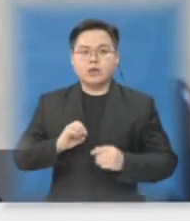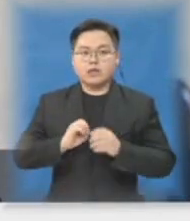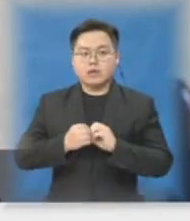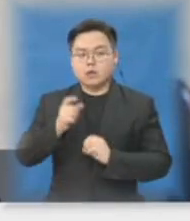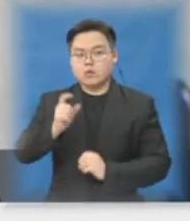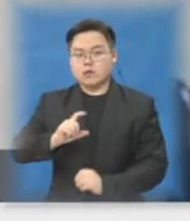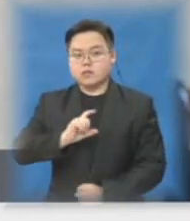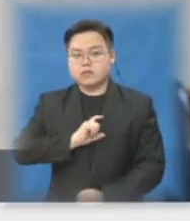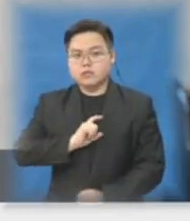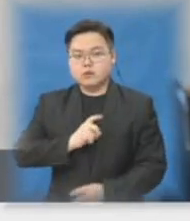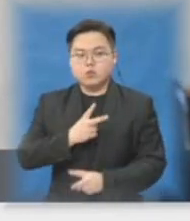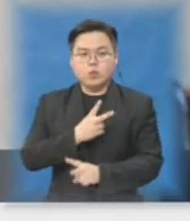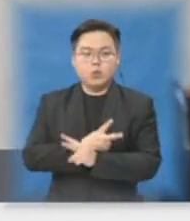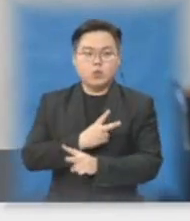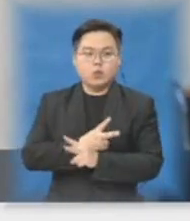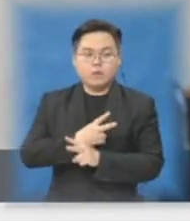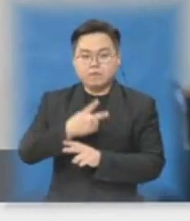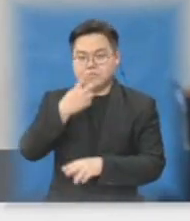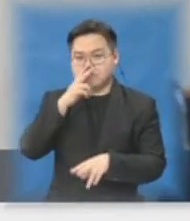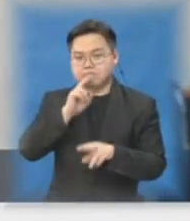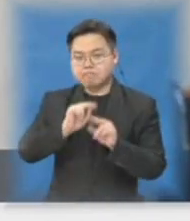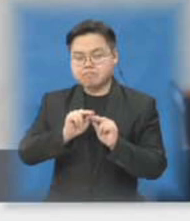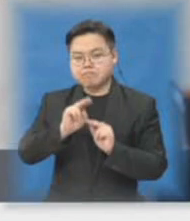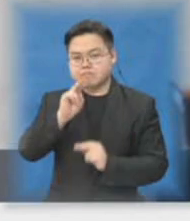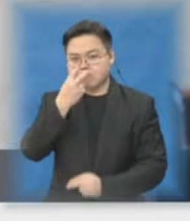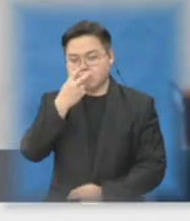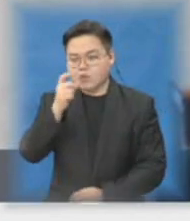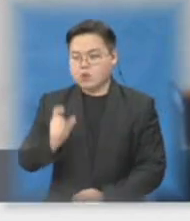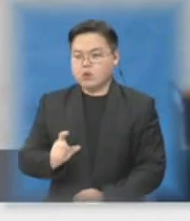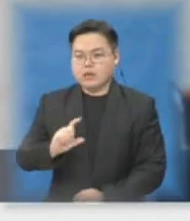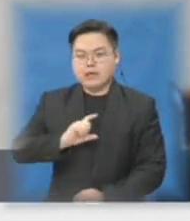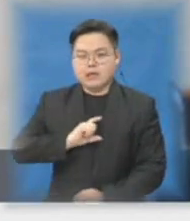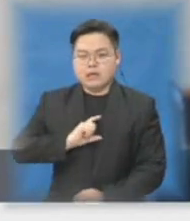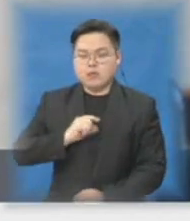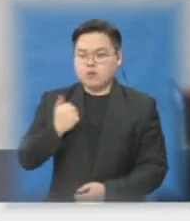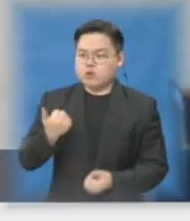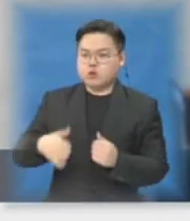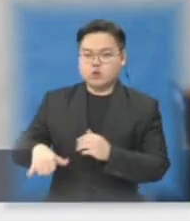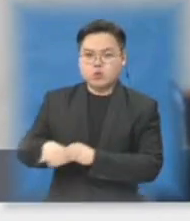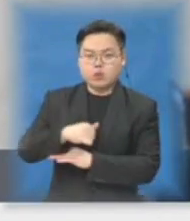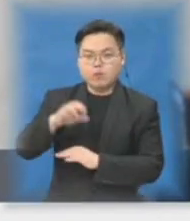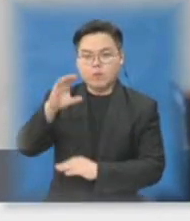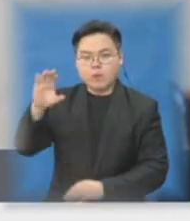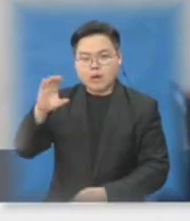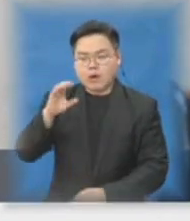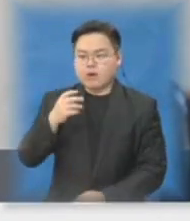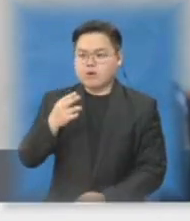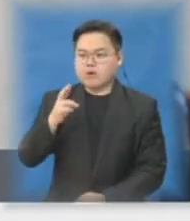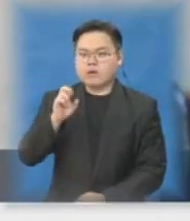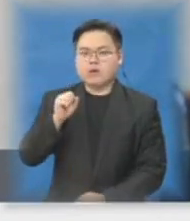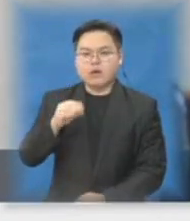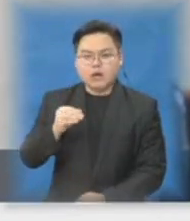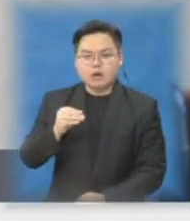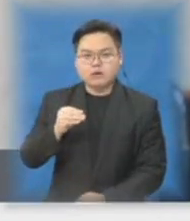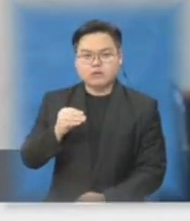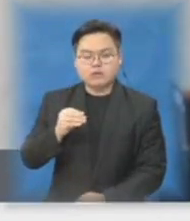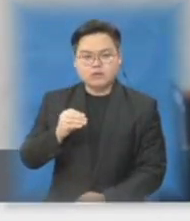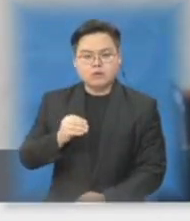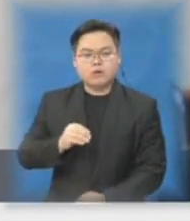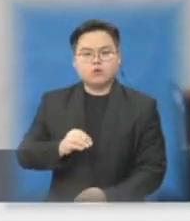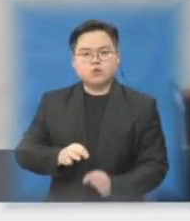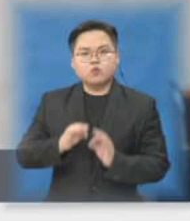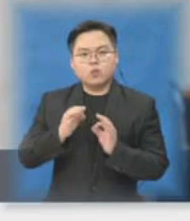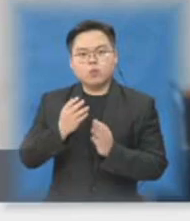хувь тогтоомжуудад хяналт тавих. За тэгээ улс орны одоо хүний эрх механизмын одоо бүх байгууллагуудтай харилцах энэ үүргээ хэрэг гүйцэтгэж байгаа нь одоо тухайн